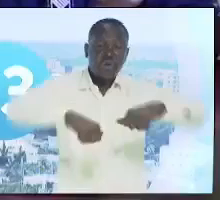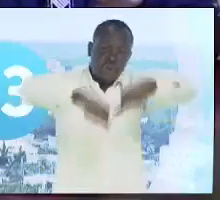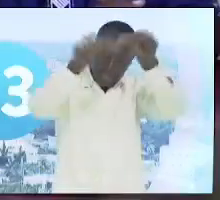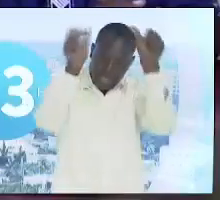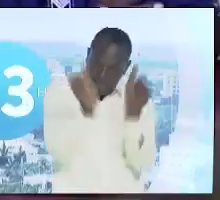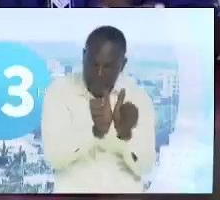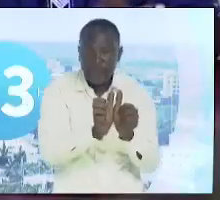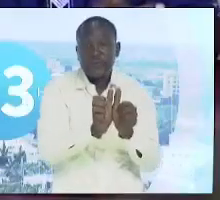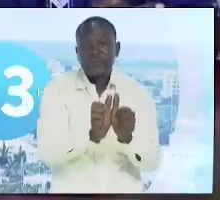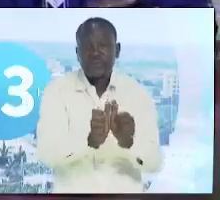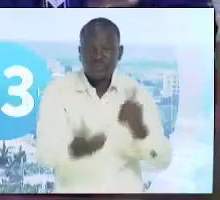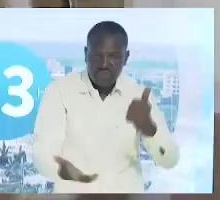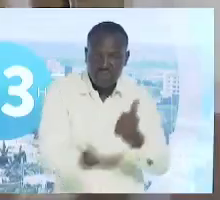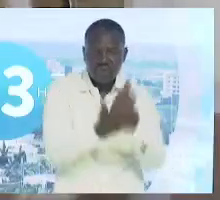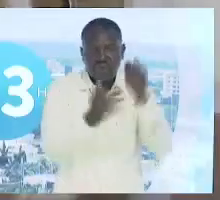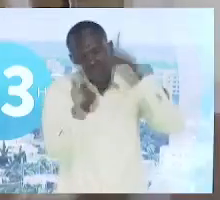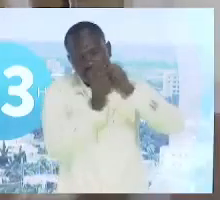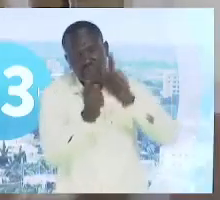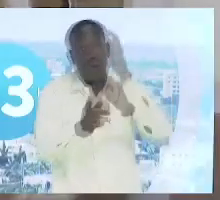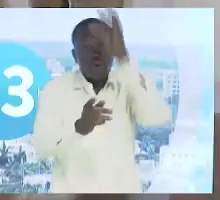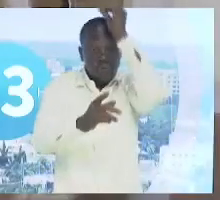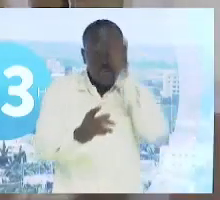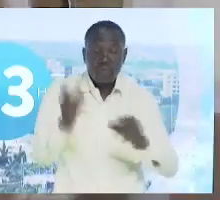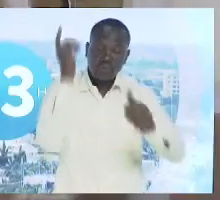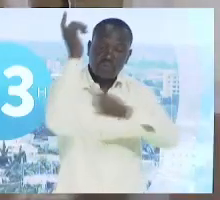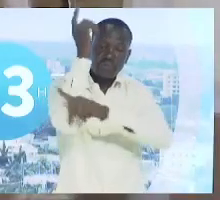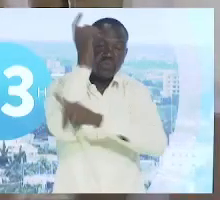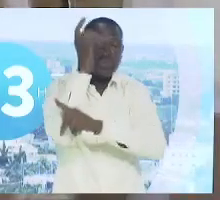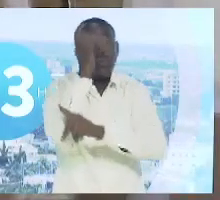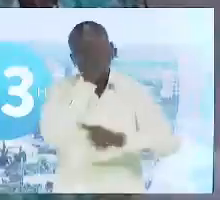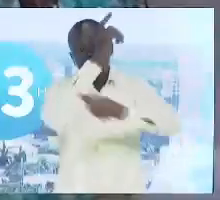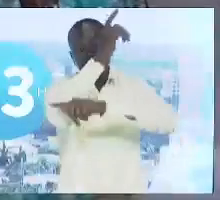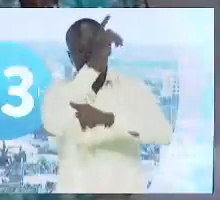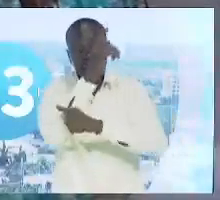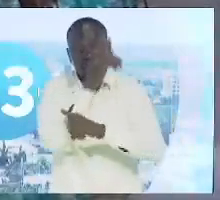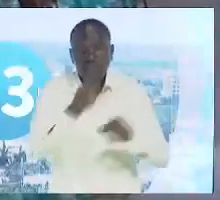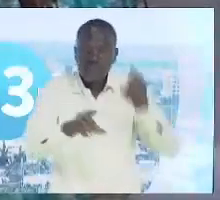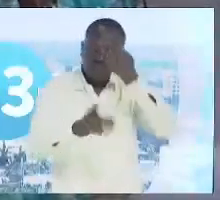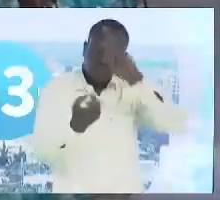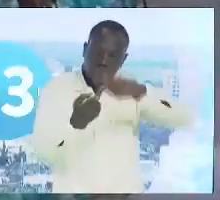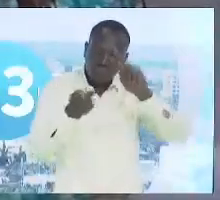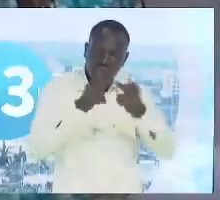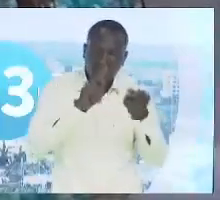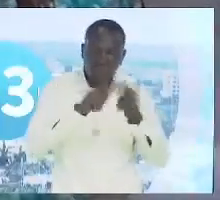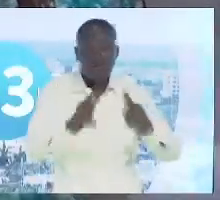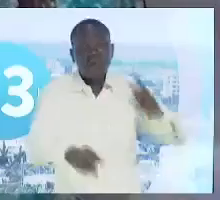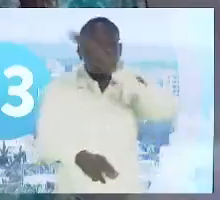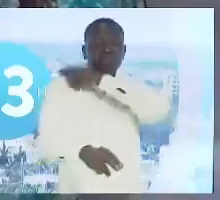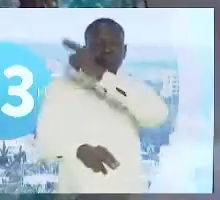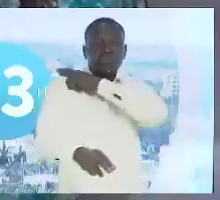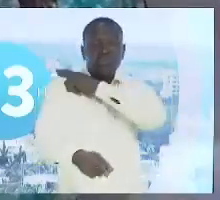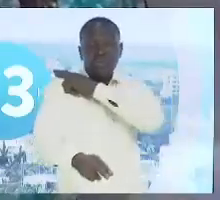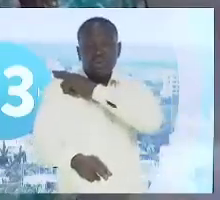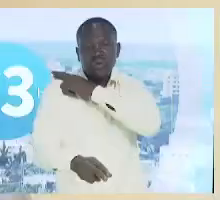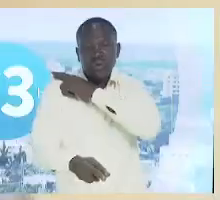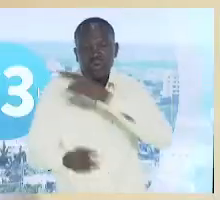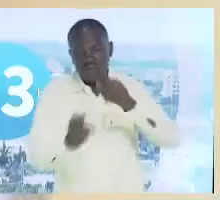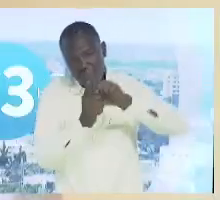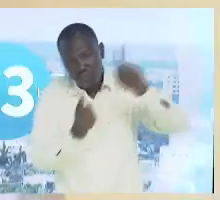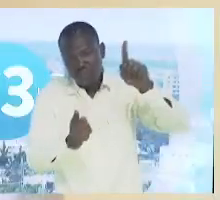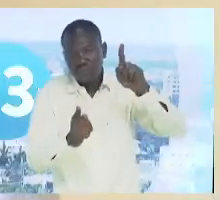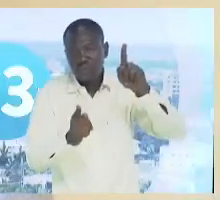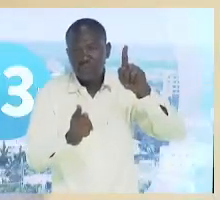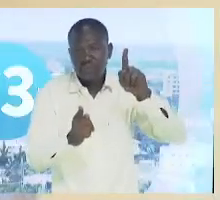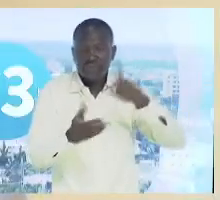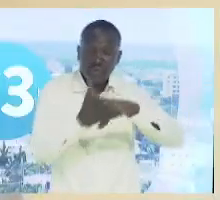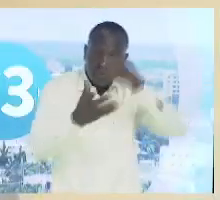Main Tendue aux petits orphelins de la province de la Kompienga en partenariat avec Search for Common Ground. On peut